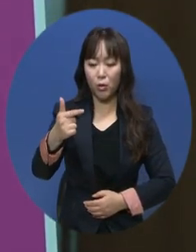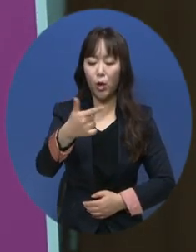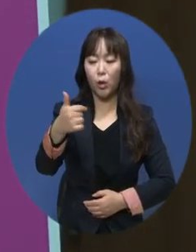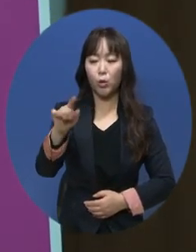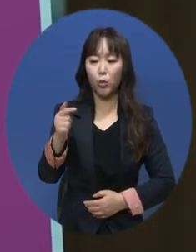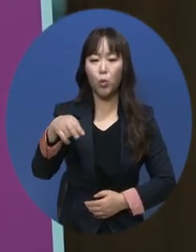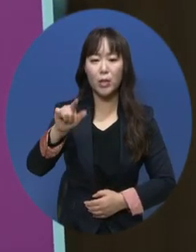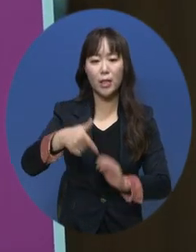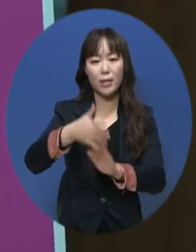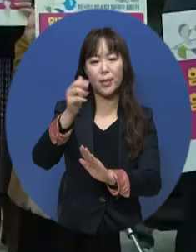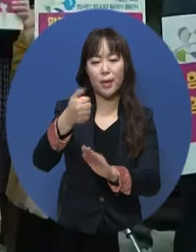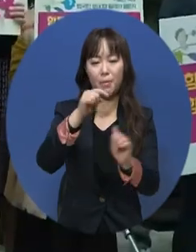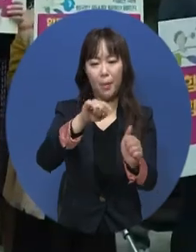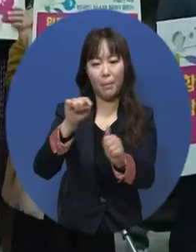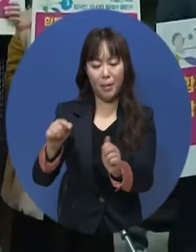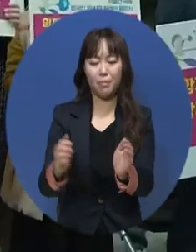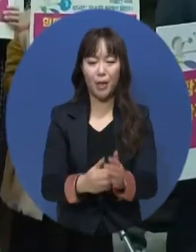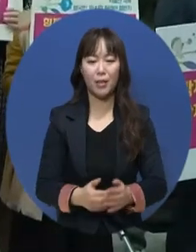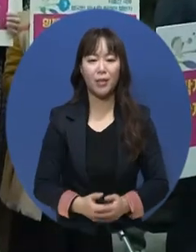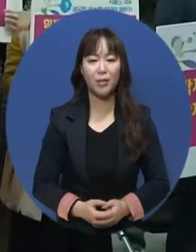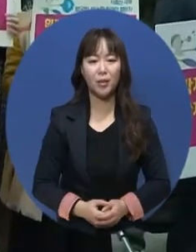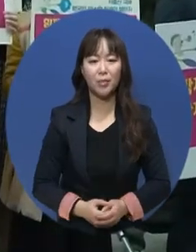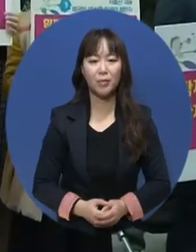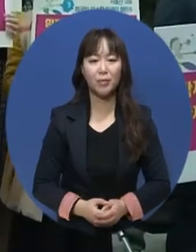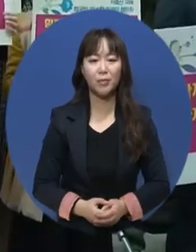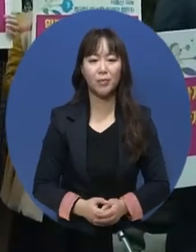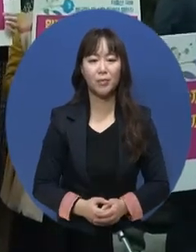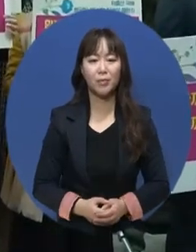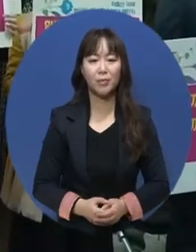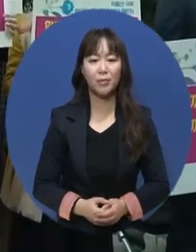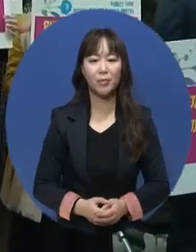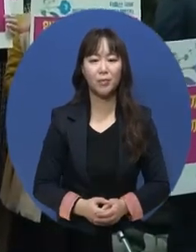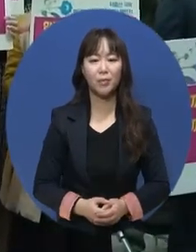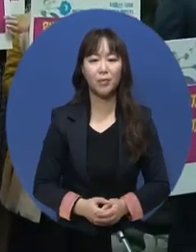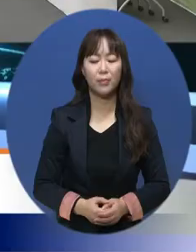지목했습니다. 복지TV 뉴스 김유나입니다.